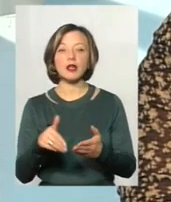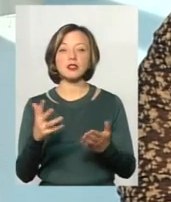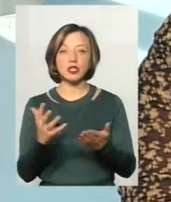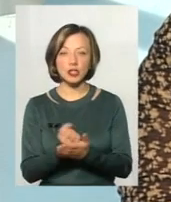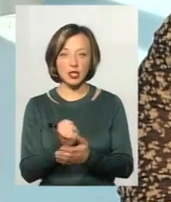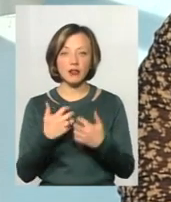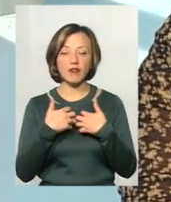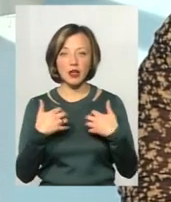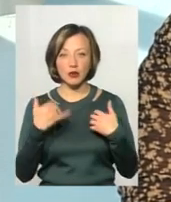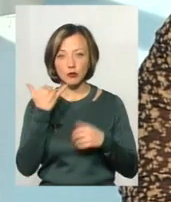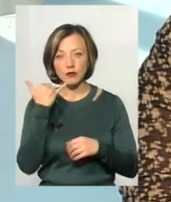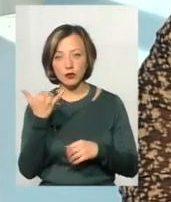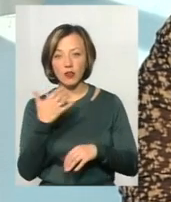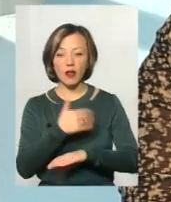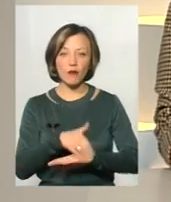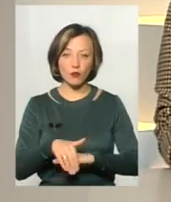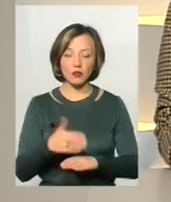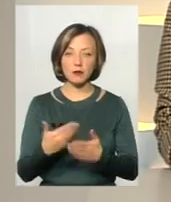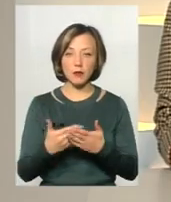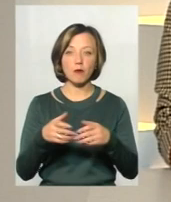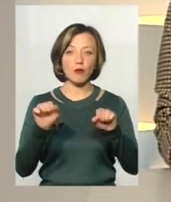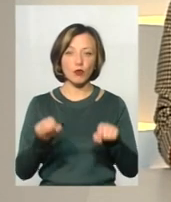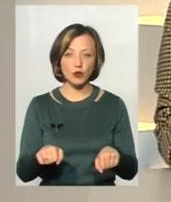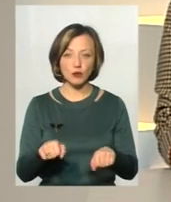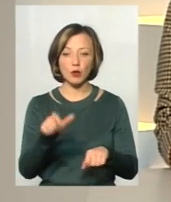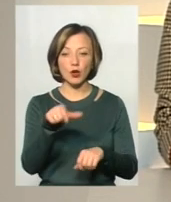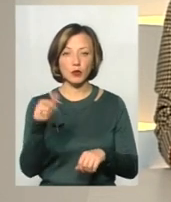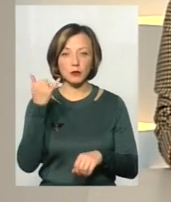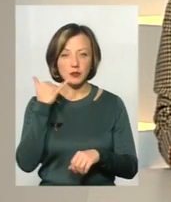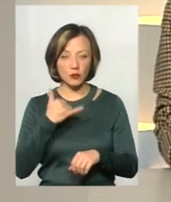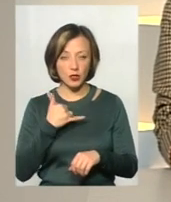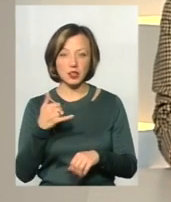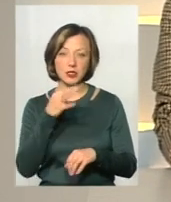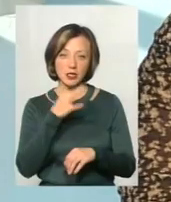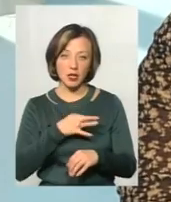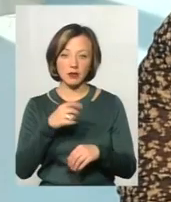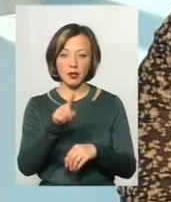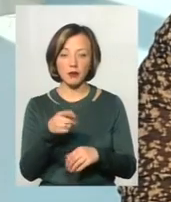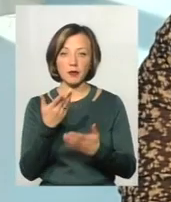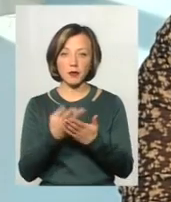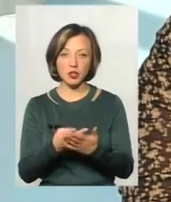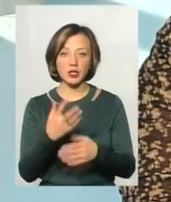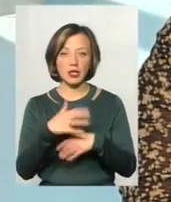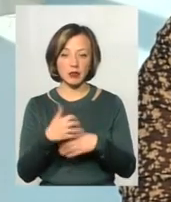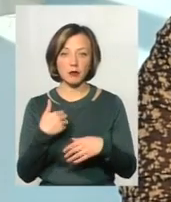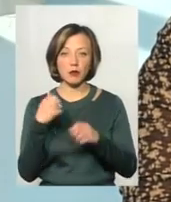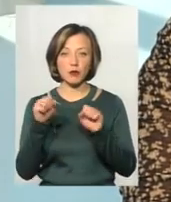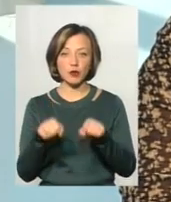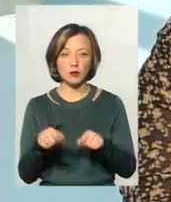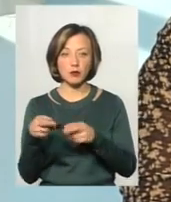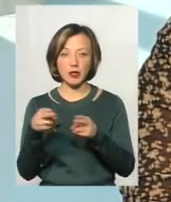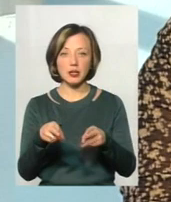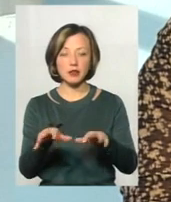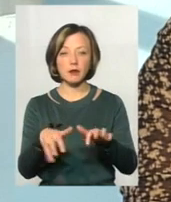знайшли тваринку по дзвінку на вулиці. Ми можемо, люди перезвонили і сказали, що там лежить кіт. Ми можемо